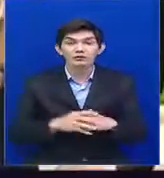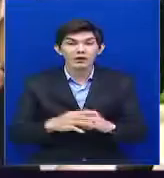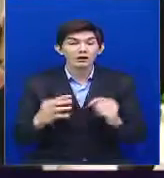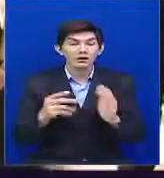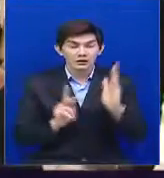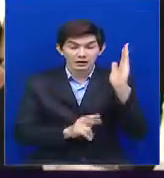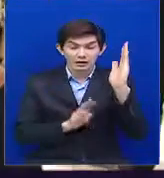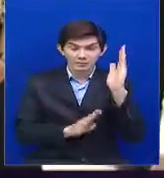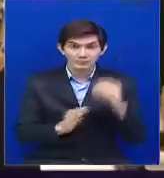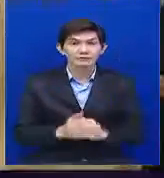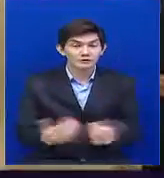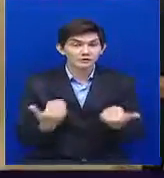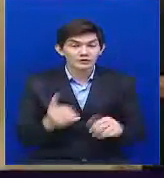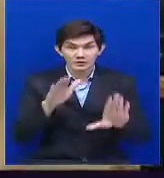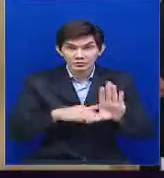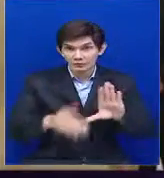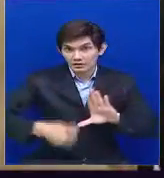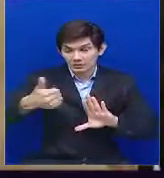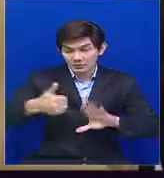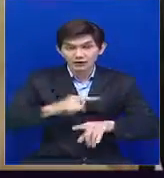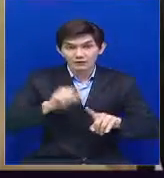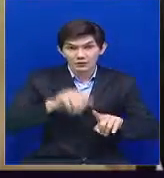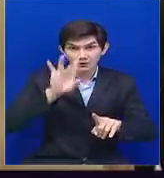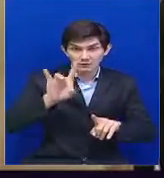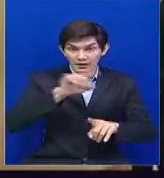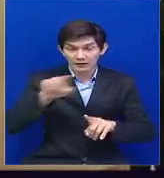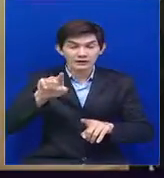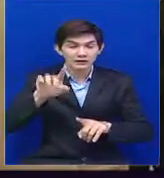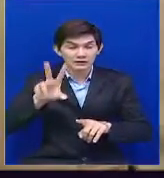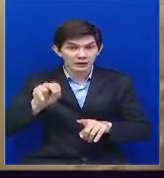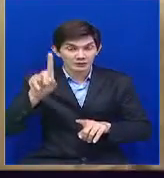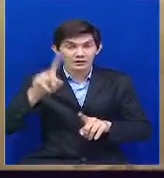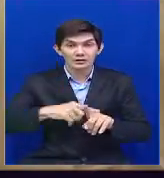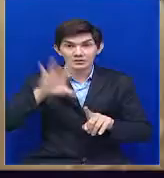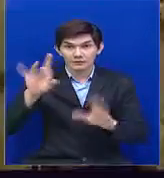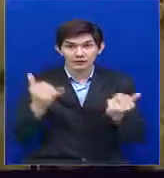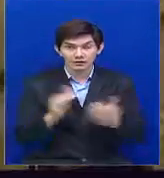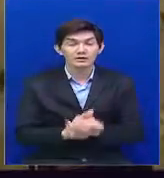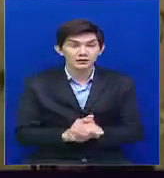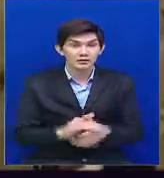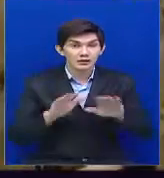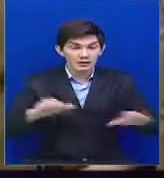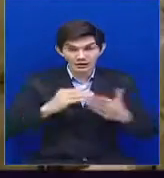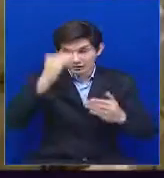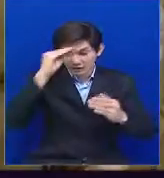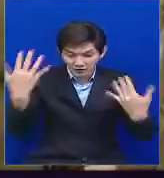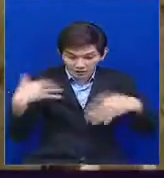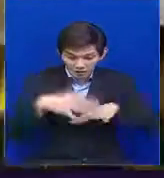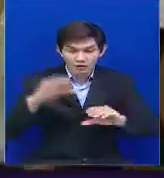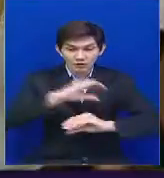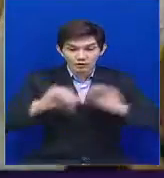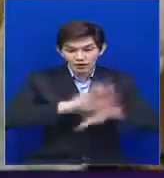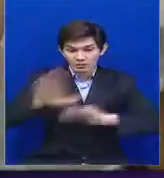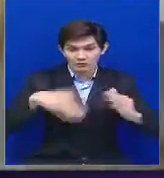วัดกระบี่และสมัครได้นะคะตั้งแต่วันที่8ถึงวันที่31สิงหาคมนี้ซึ่งเด็กที่เข้าร่วมโครงการทุกค